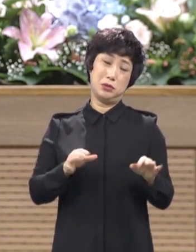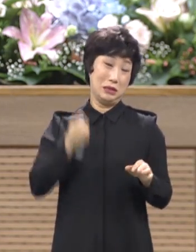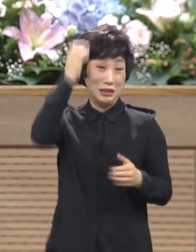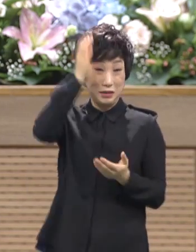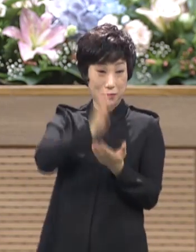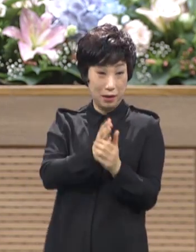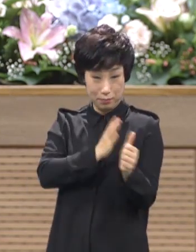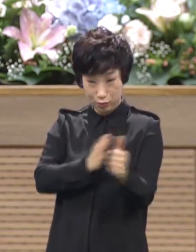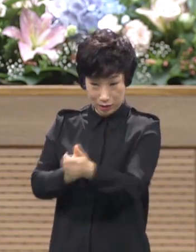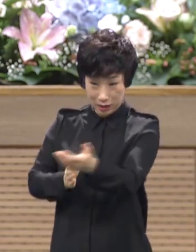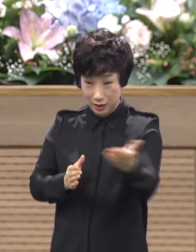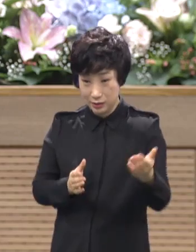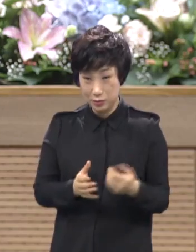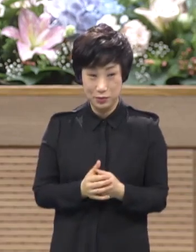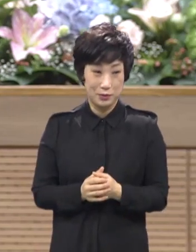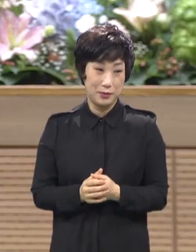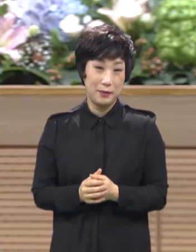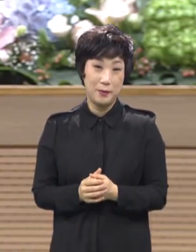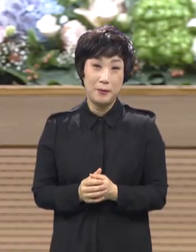잊지 말라.